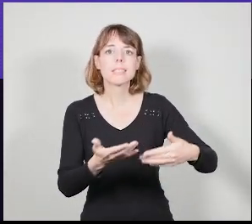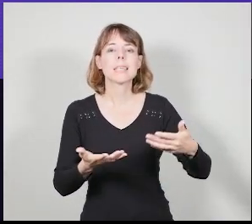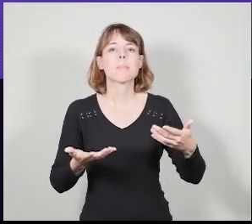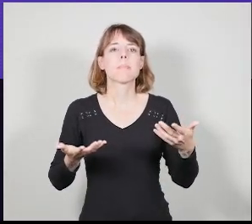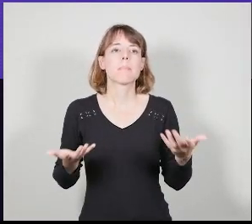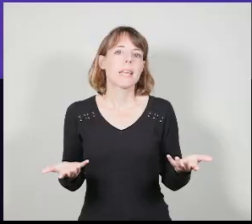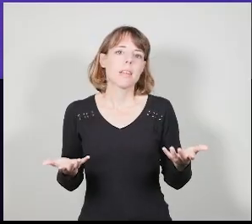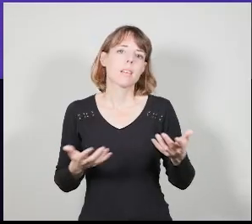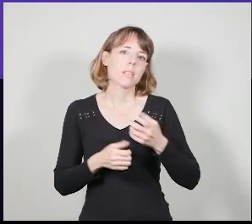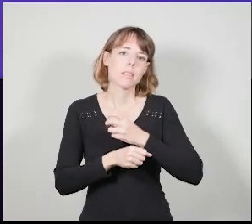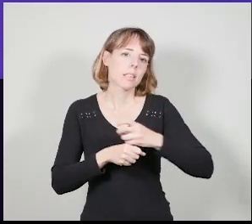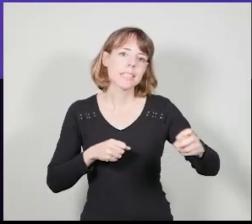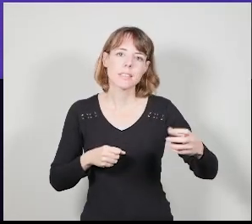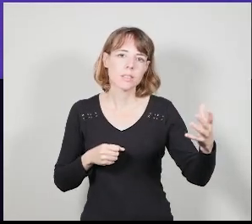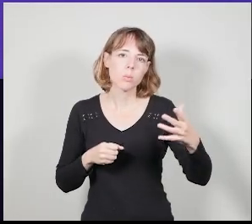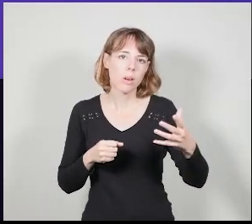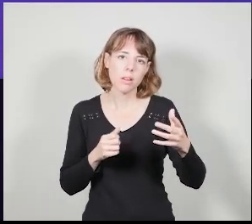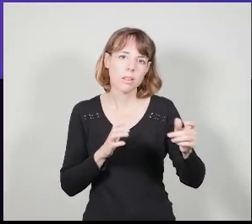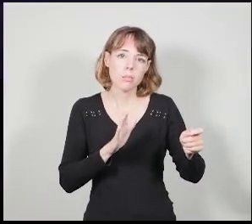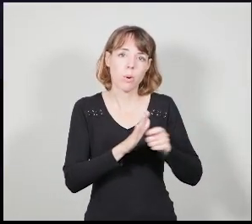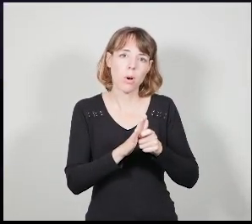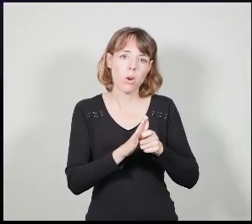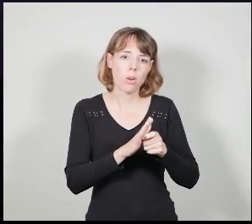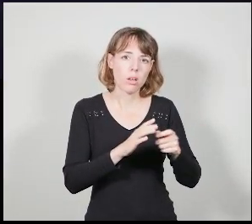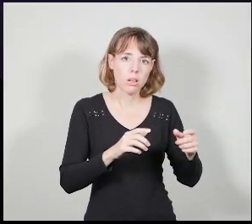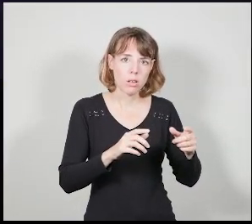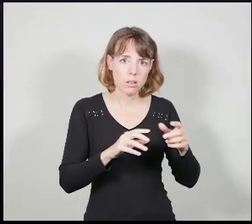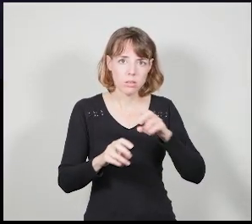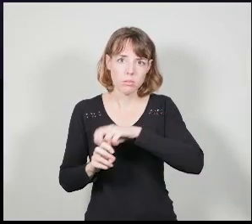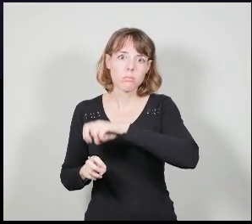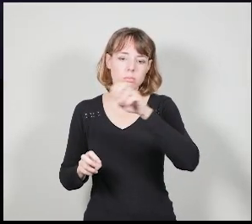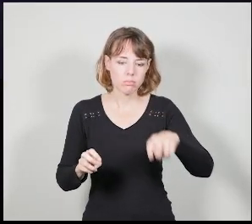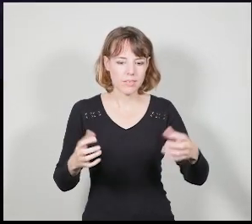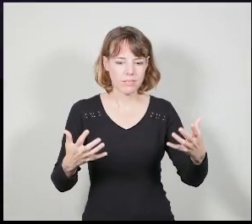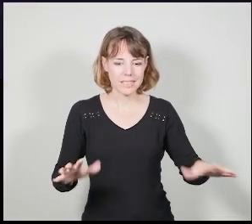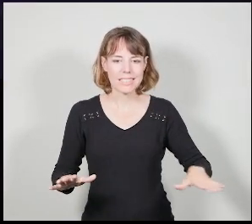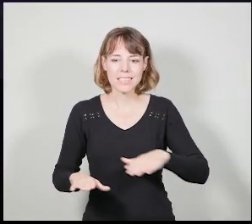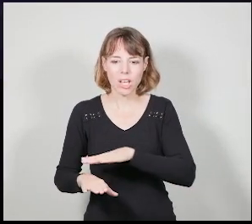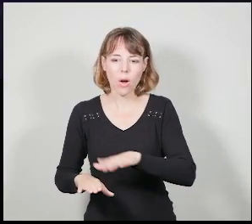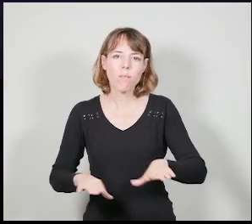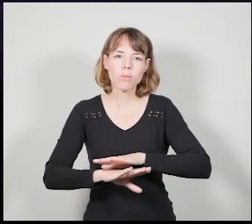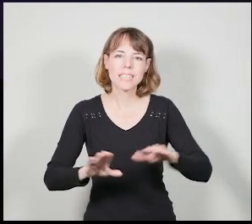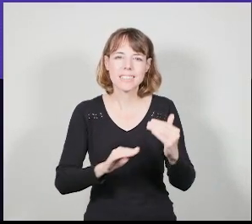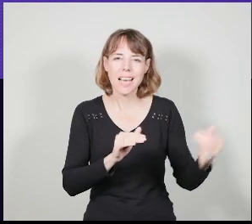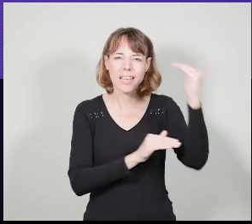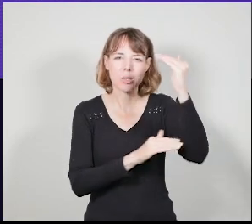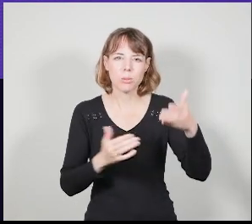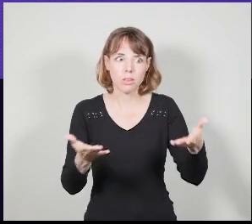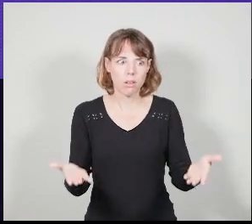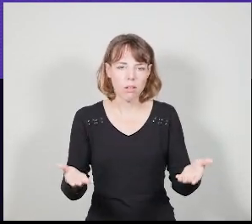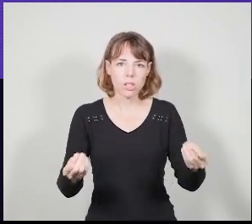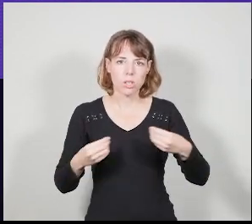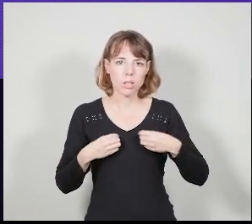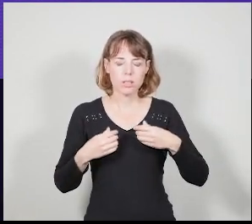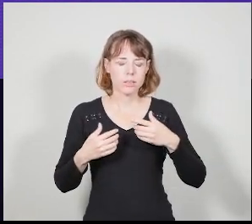de risquer d'avoir un retour en arrière lors du passage dans la vie adulte. Et ça, c'est un des points de fragilité encore. Et donc, on a essayé,